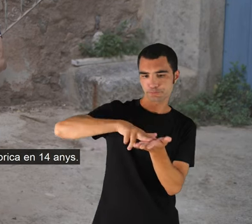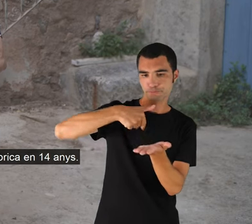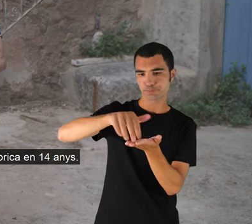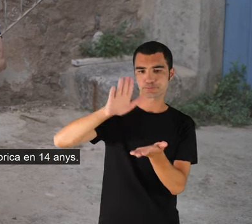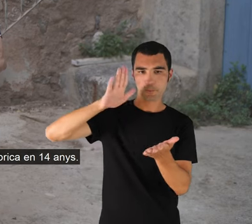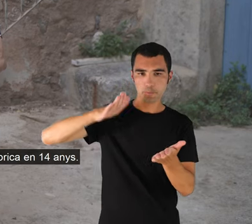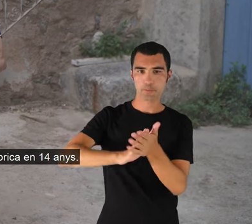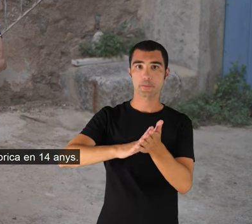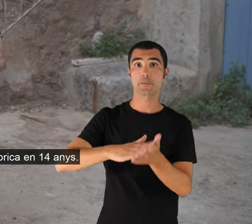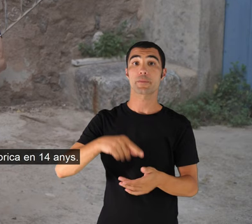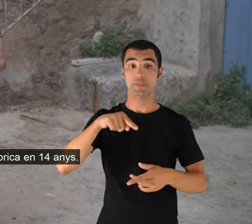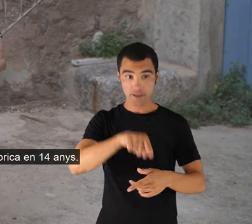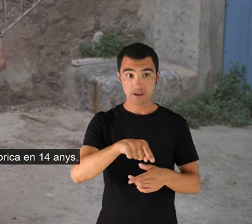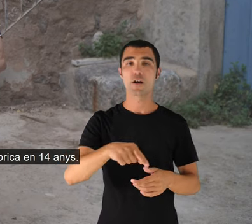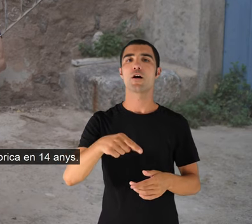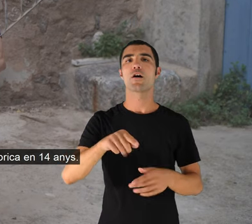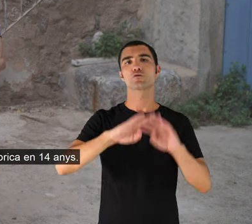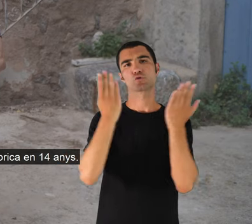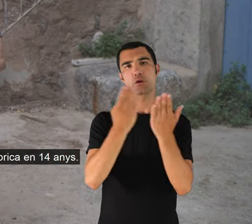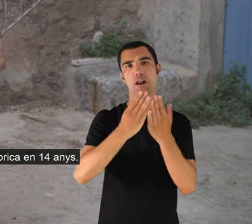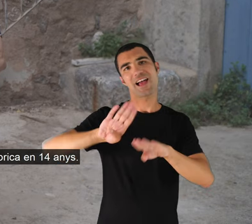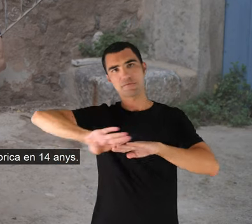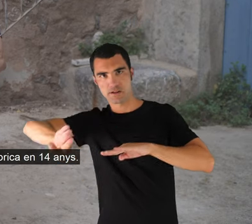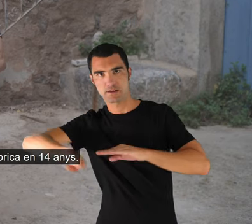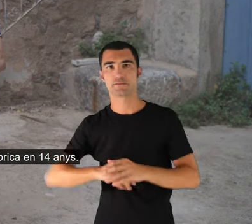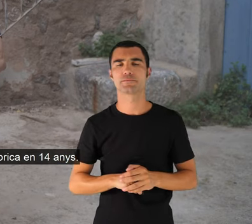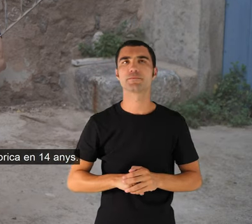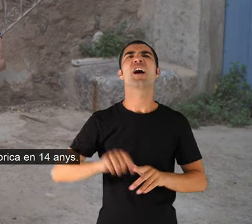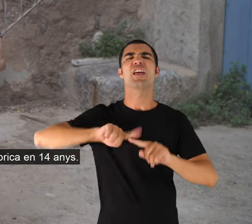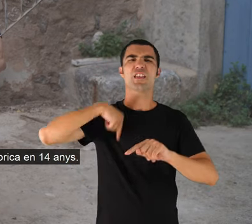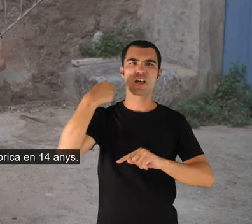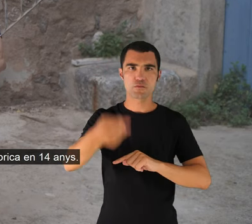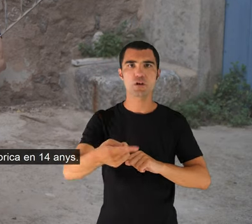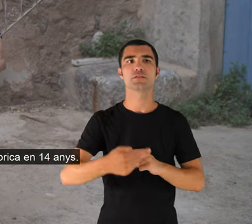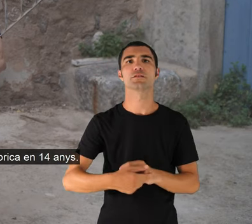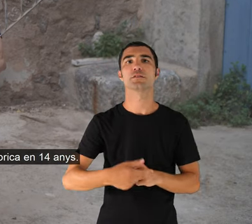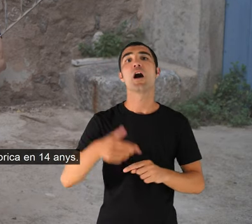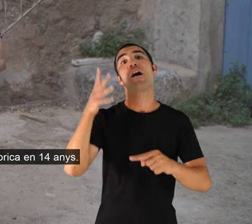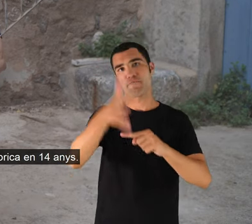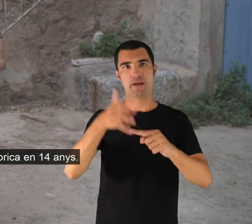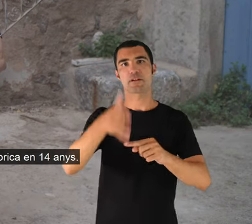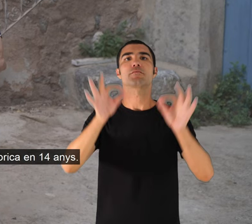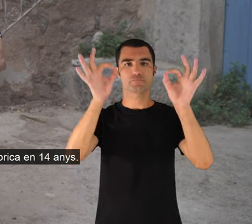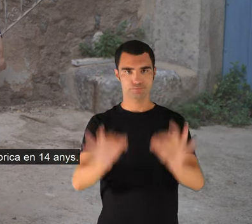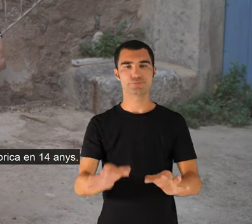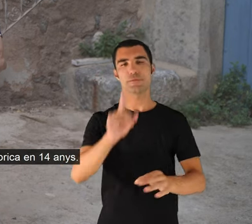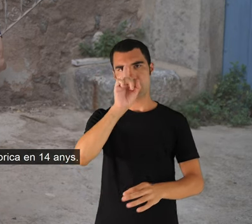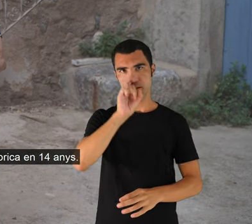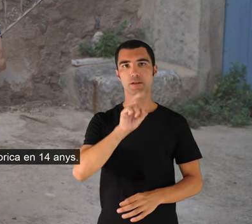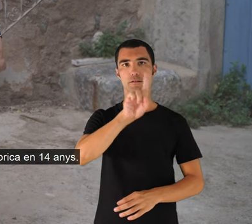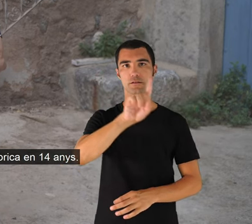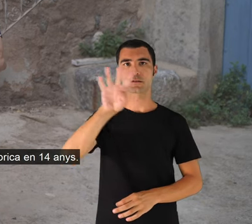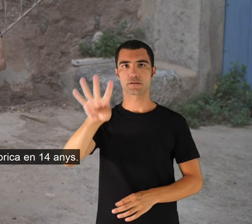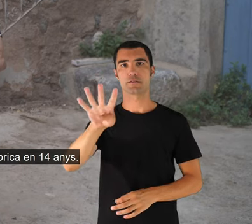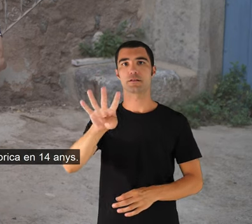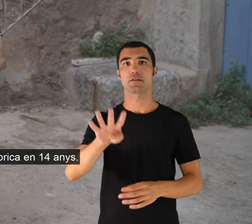part de l'escola. I després vaig començar a la fàbrica, amb 14 anys, que m'ho daren